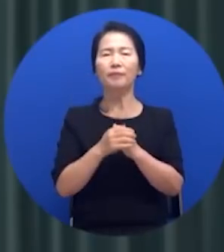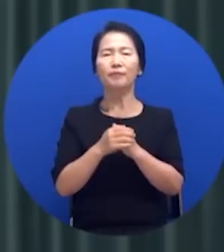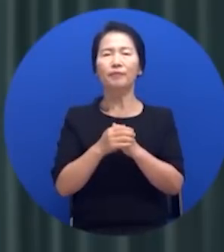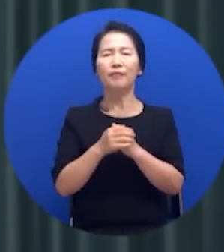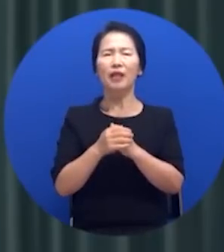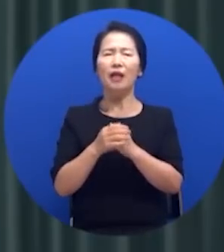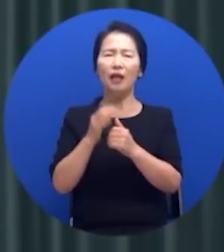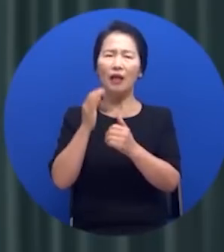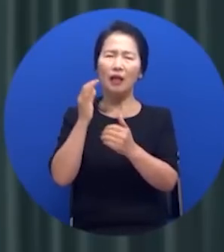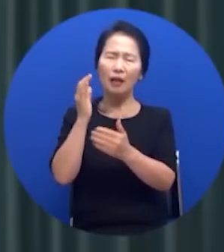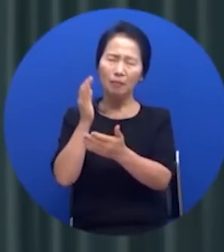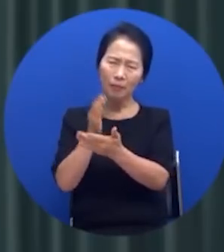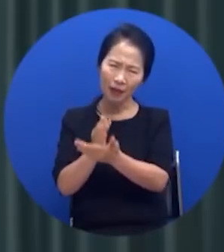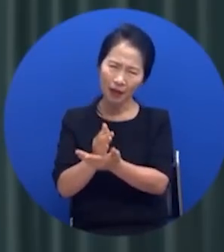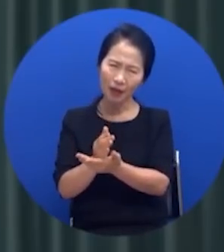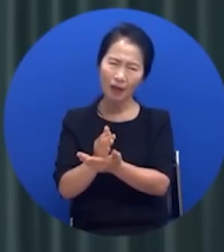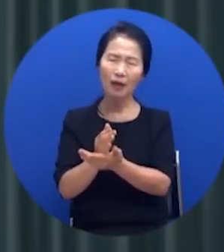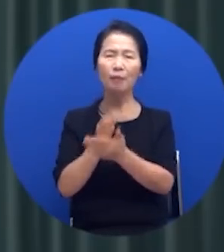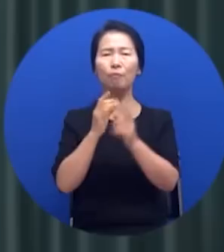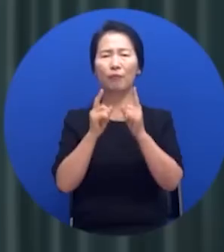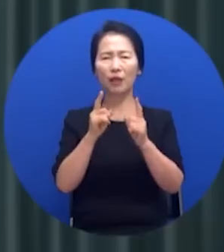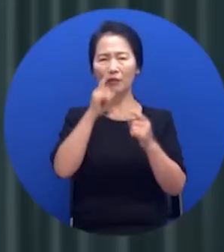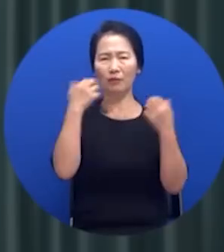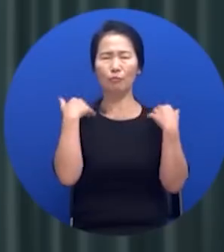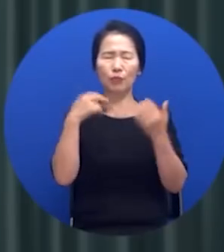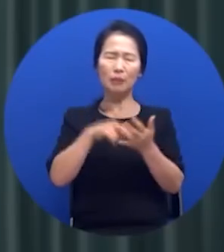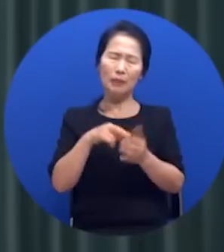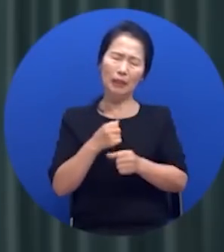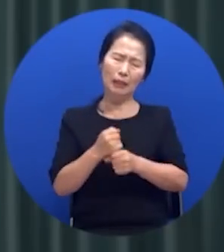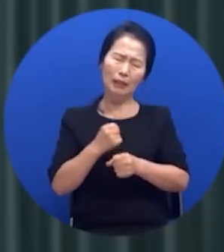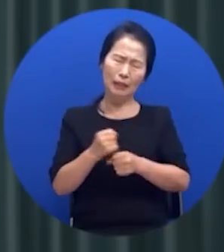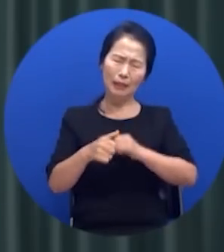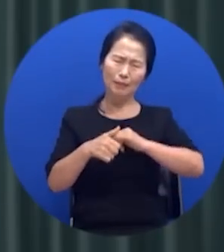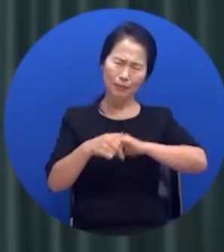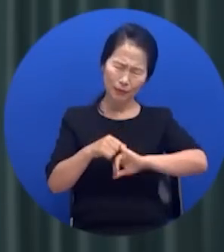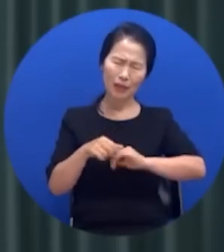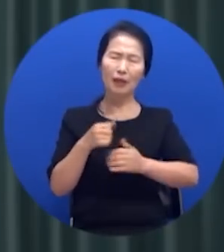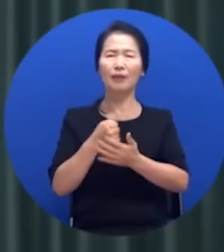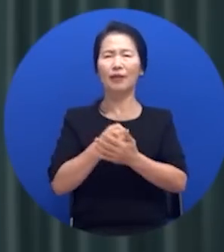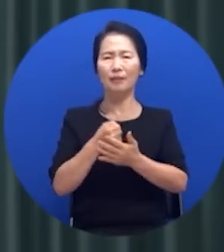만류할 수밖에 없는 정부가 참으로 송구스럽고 안타깝습니다.